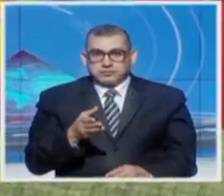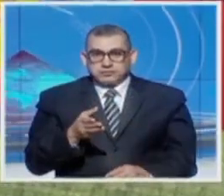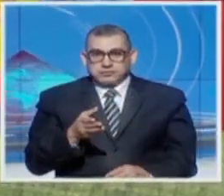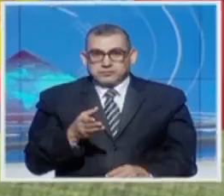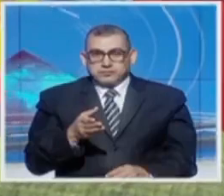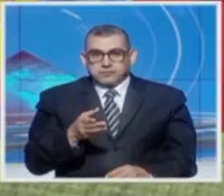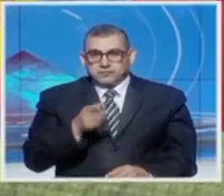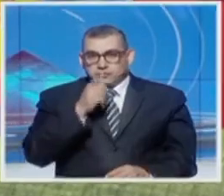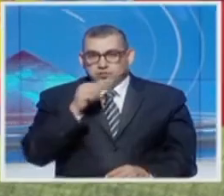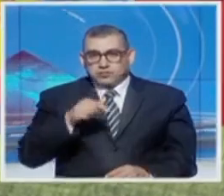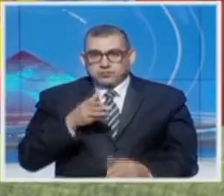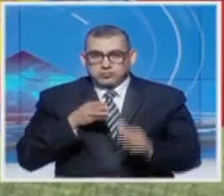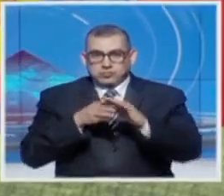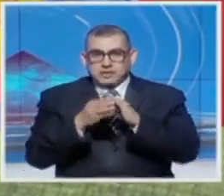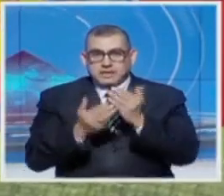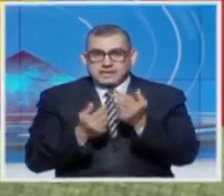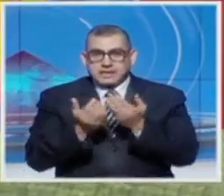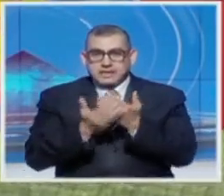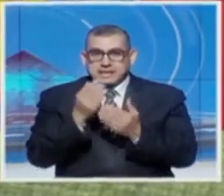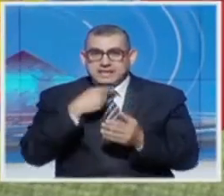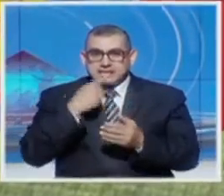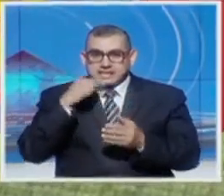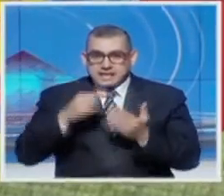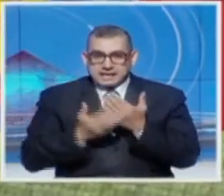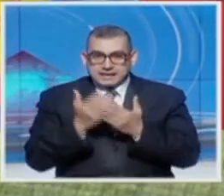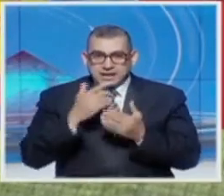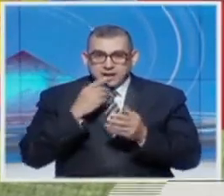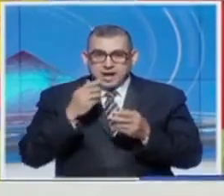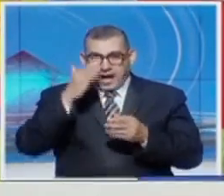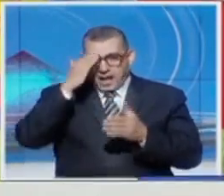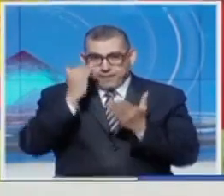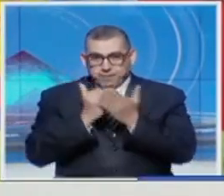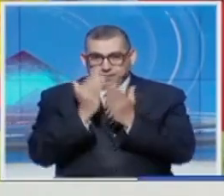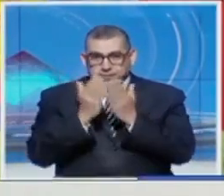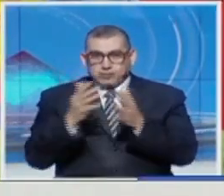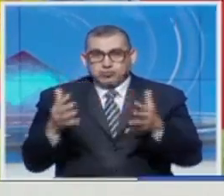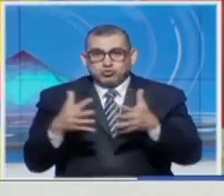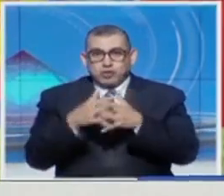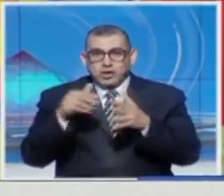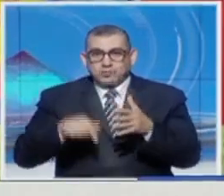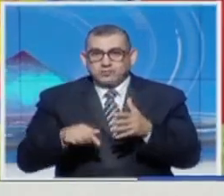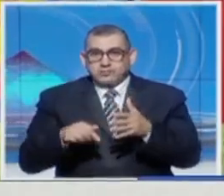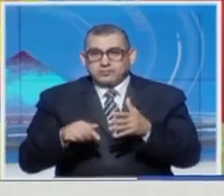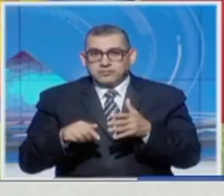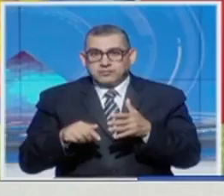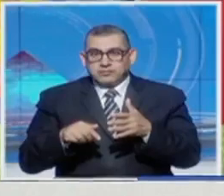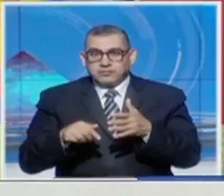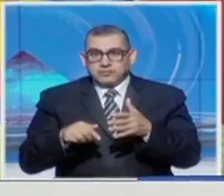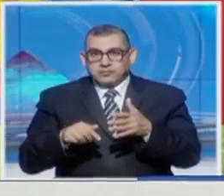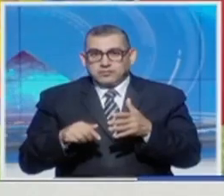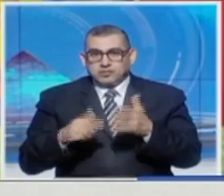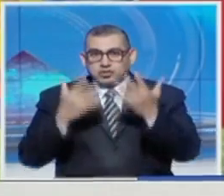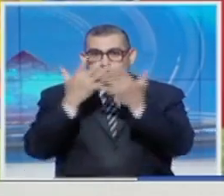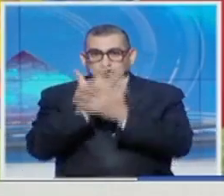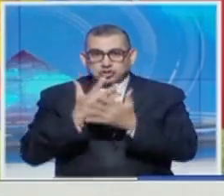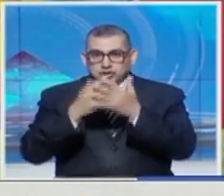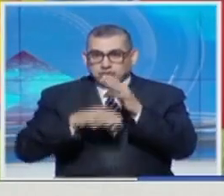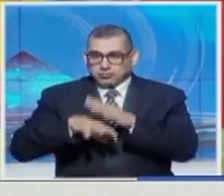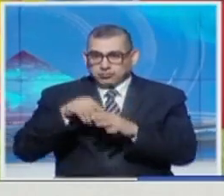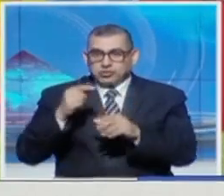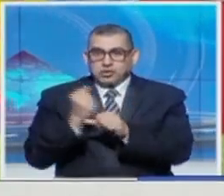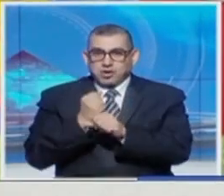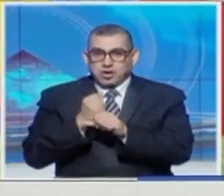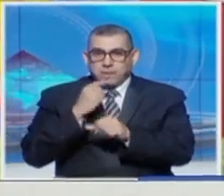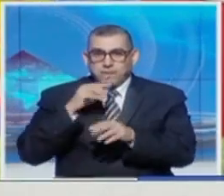ودخلين السنة دي حاجة جديدة في معرض أهل المدارس، إن احنا مشاركين الشركات السلع